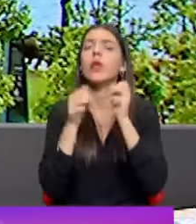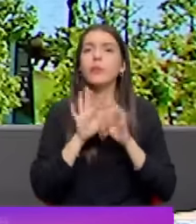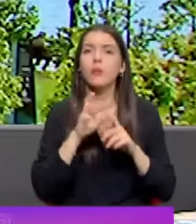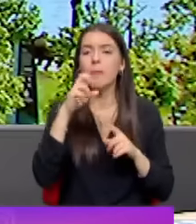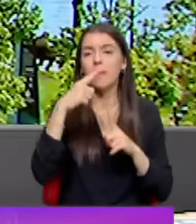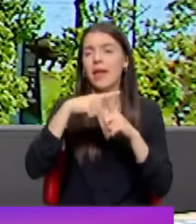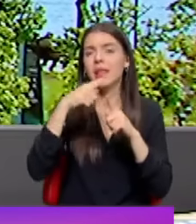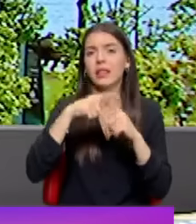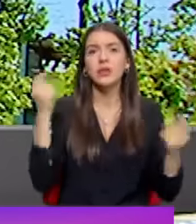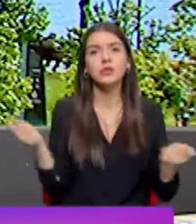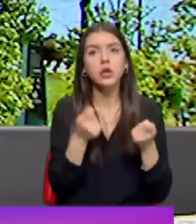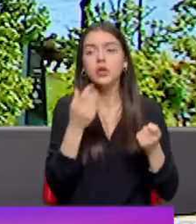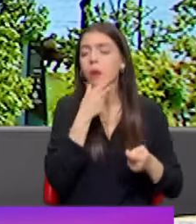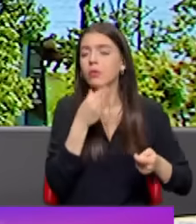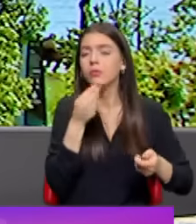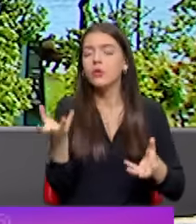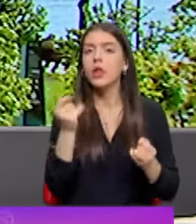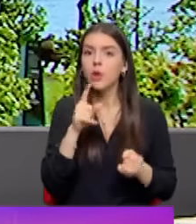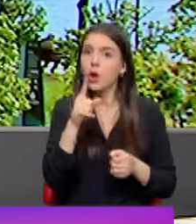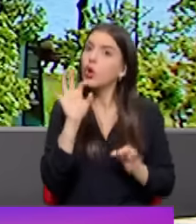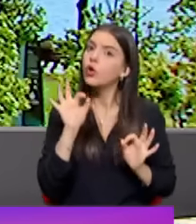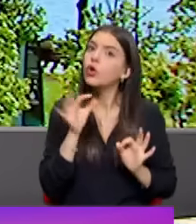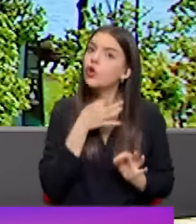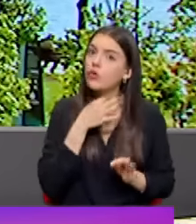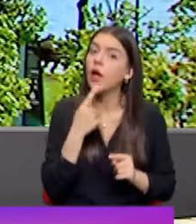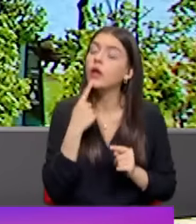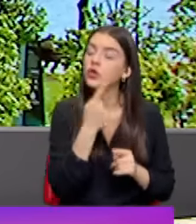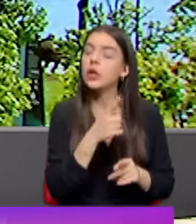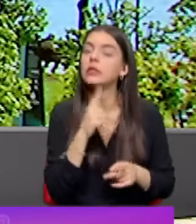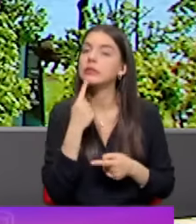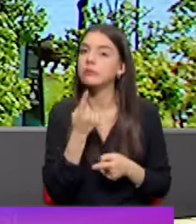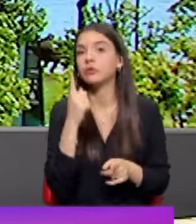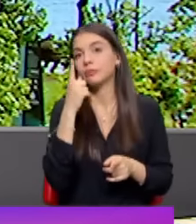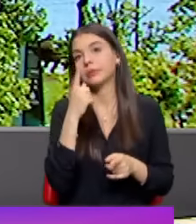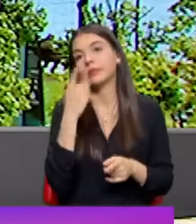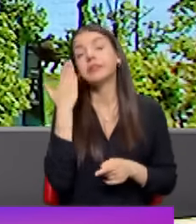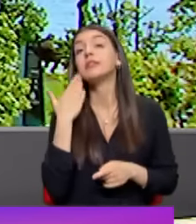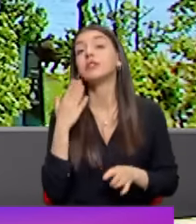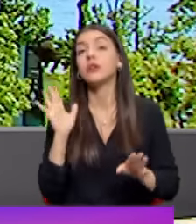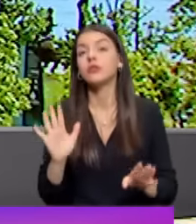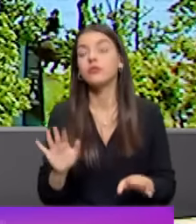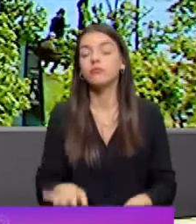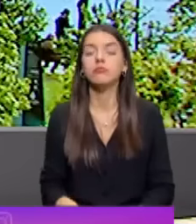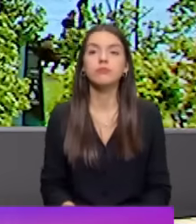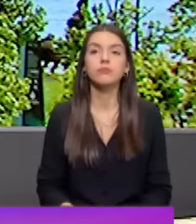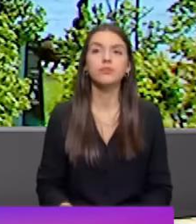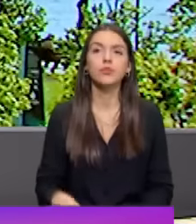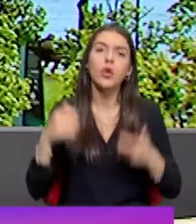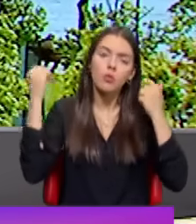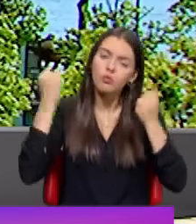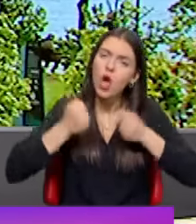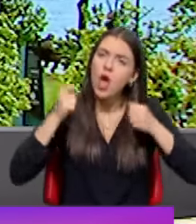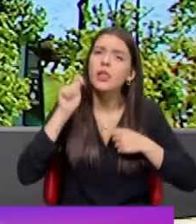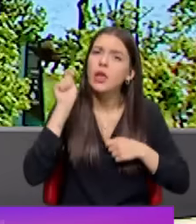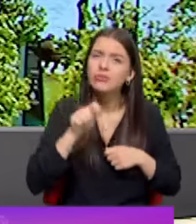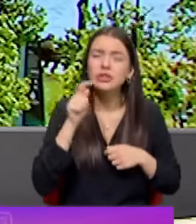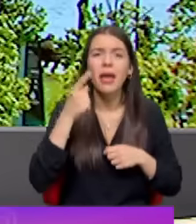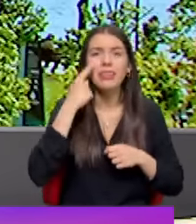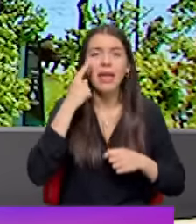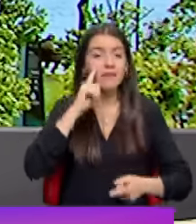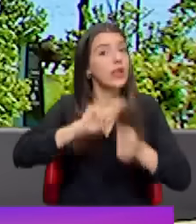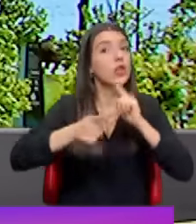PTT'de çalışan promosyon alamıyor. Lütfen dile getirin demiş bir izleyicimiz. Boykotu yapacaksan devleti